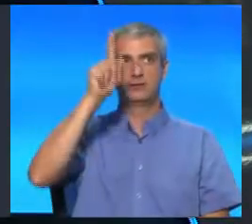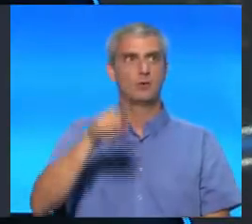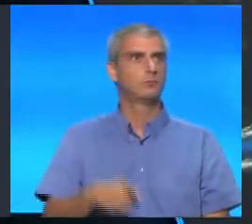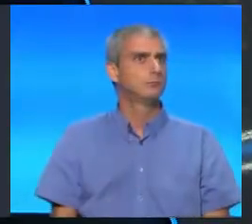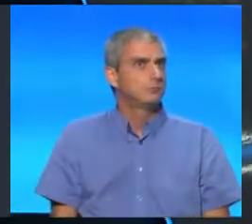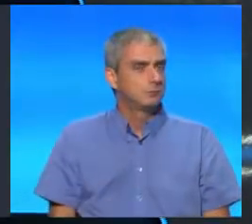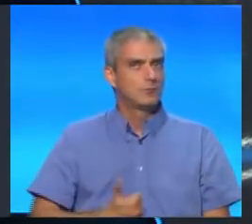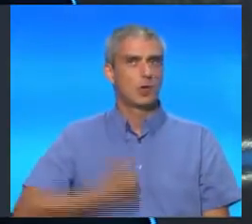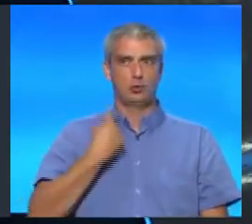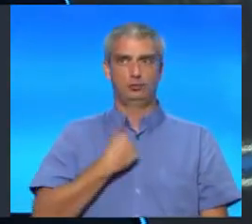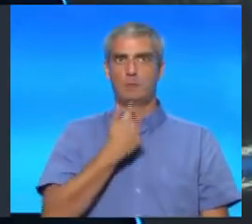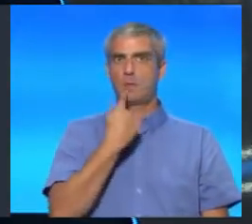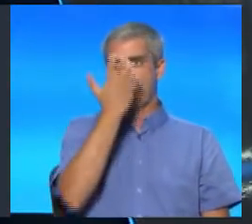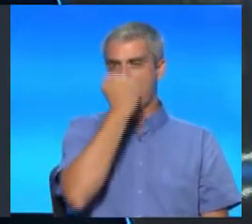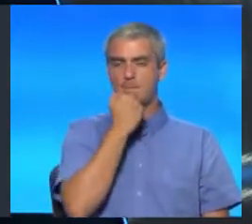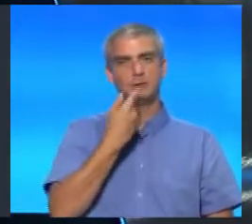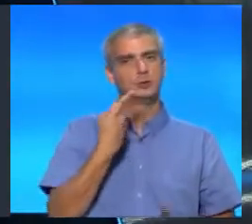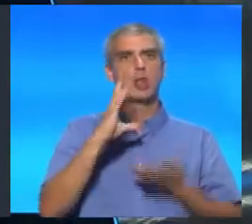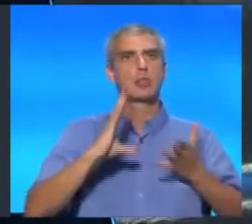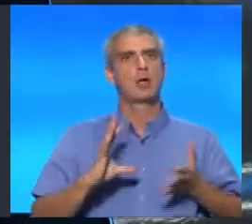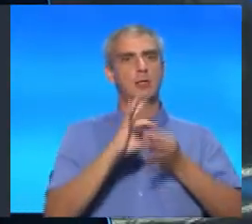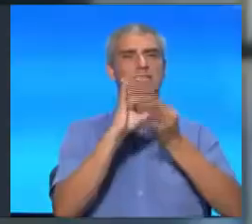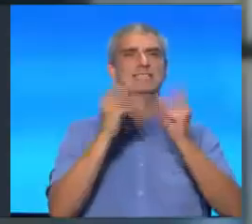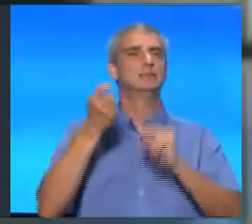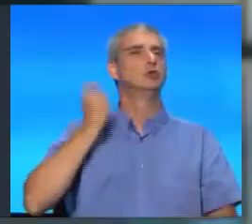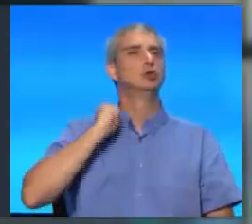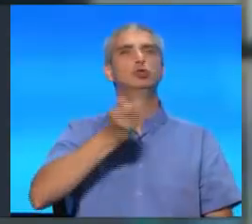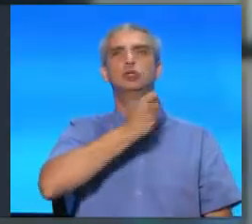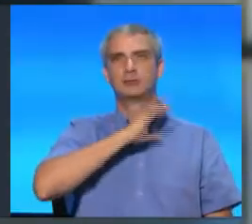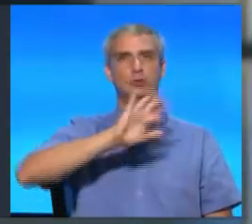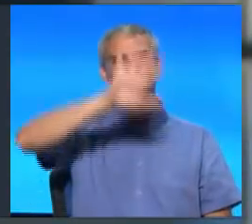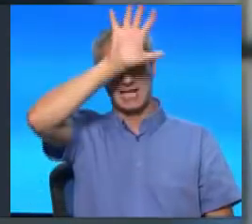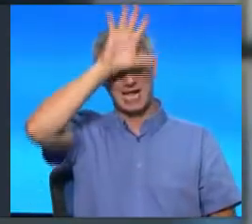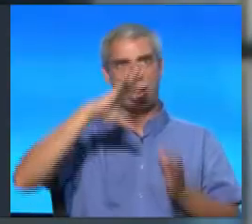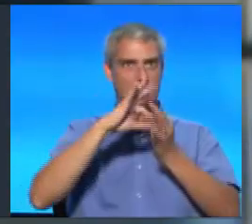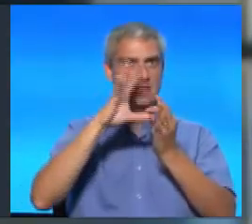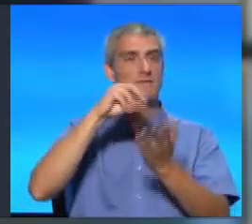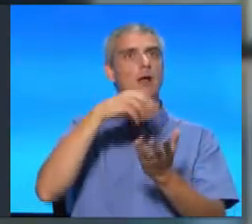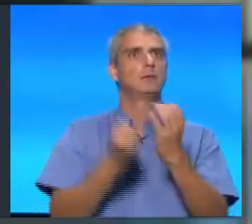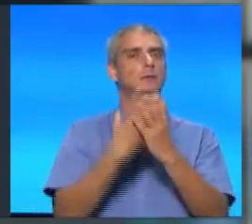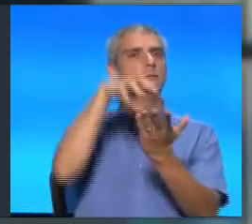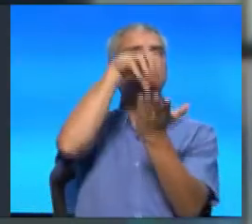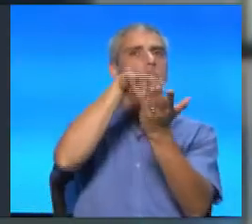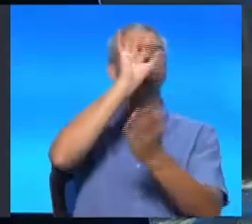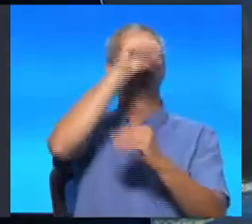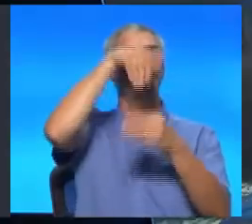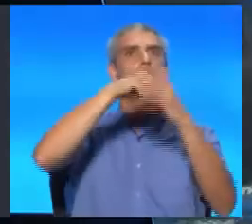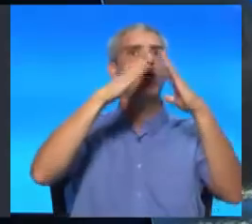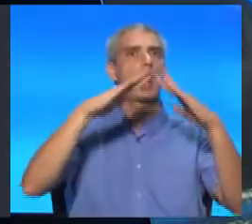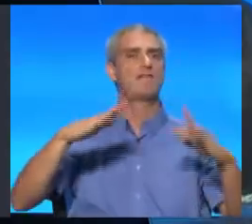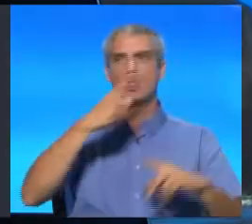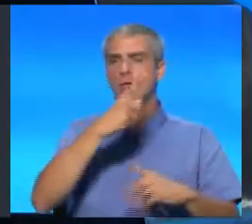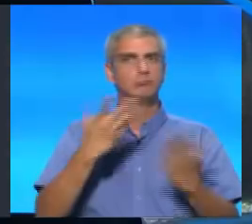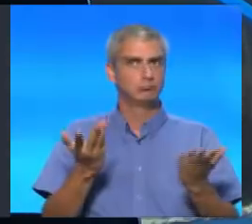ראש השב"כ אומר היום שחמאס מעמיק את הקשרים עם הציר ראשי בהובלת איראן וגם מבסס מאחז בלבנון תחת חסות איראנית. גל ברגר,